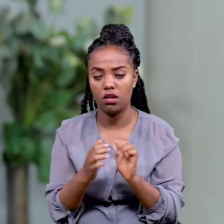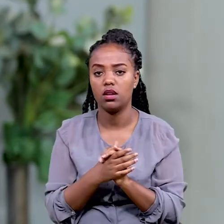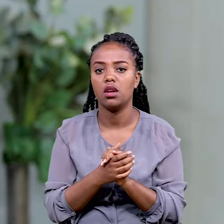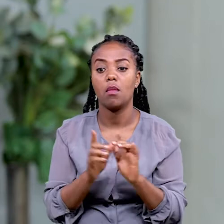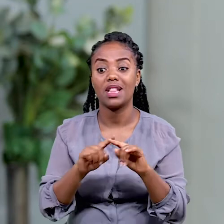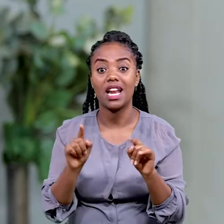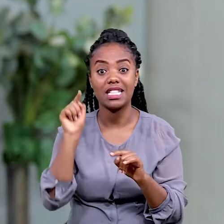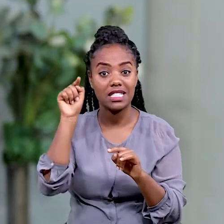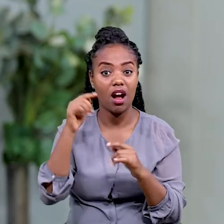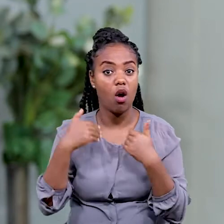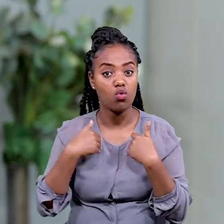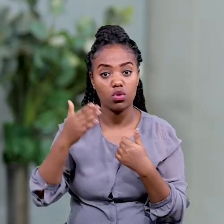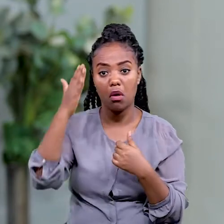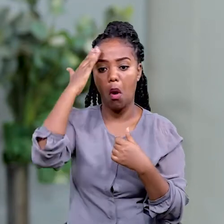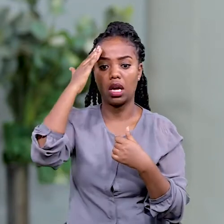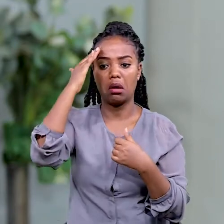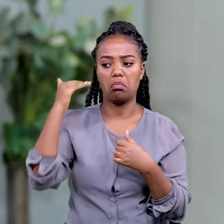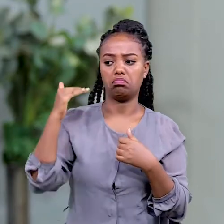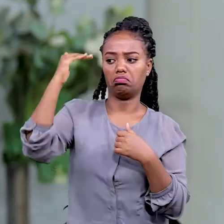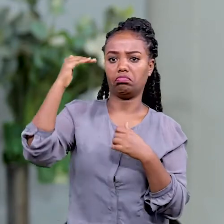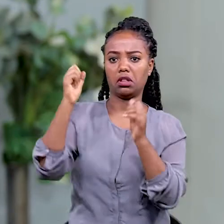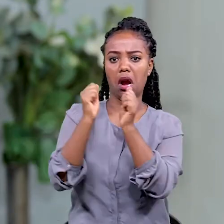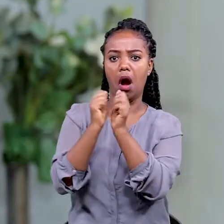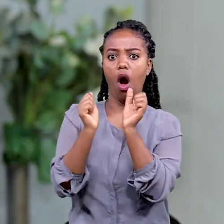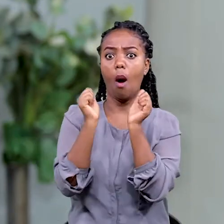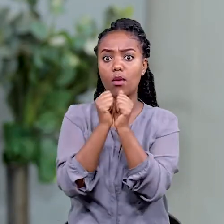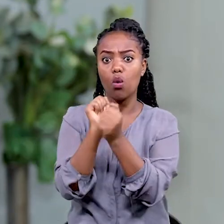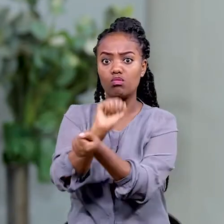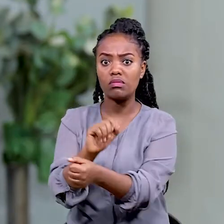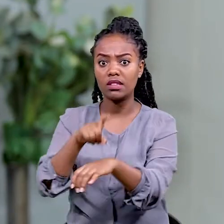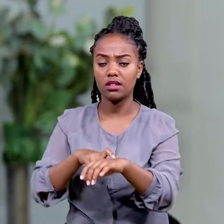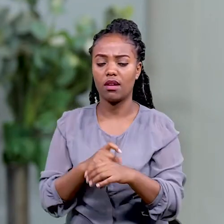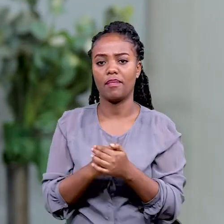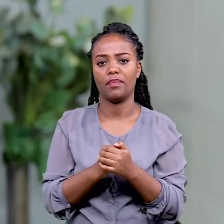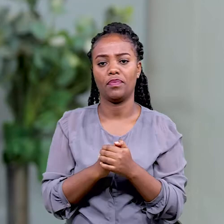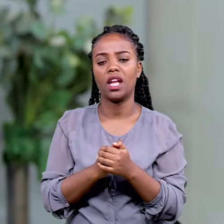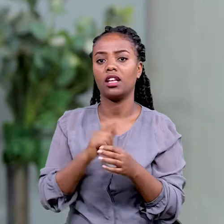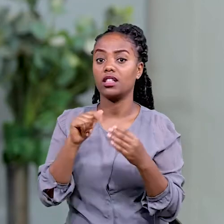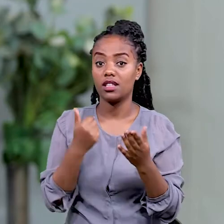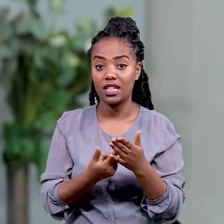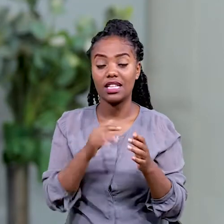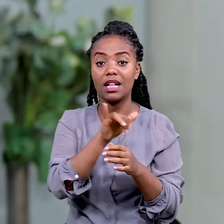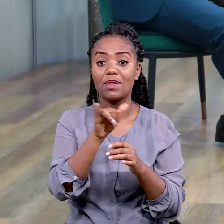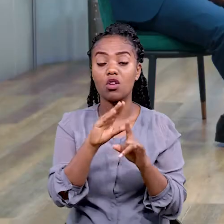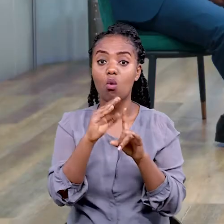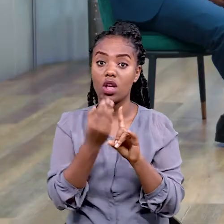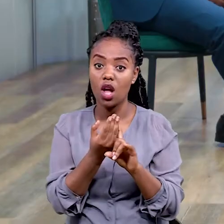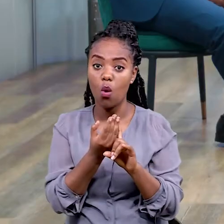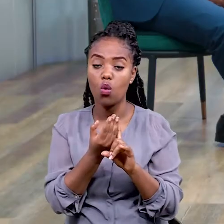በተለይ እዛ ካሉት ከአዋቂዎች ጋር በሚቆዩበት ሰዓት ላይ ስለዚህ እንደዚህ